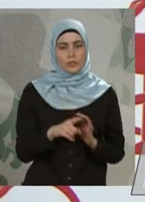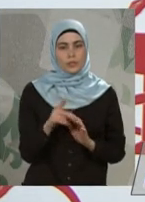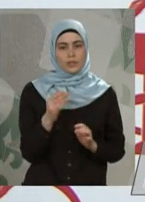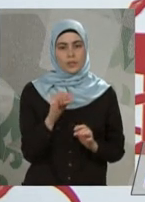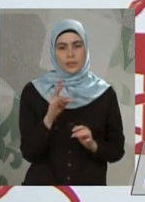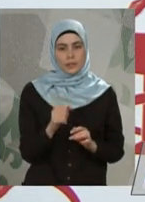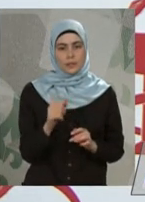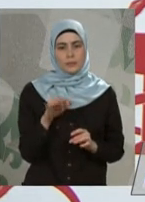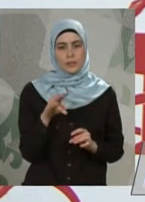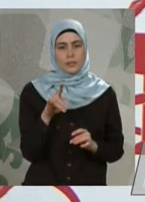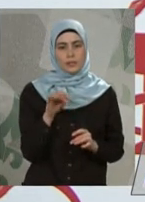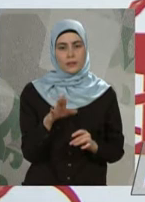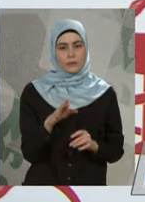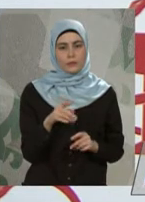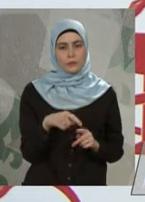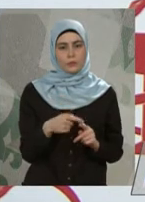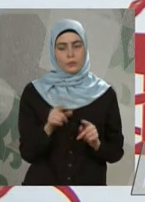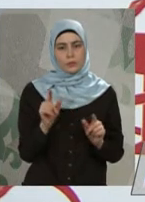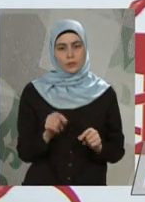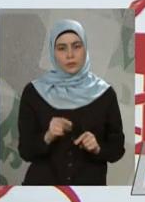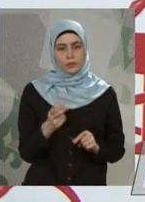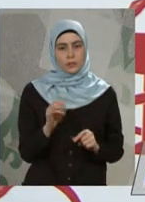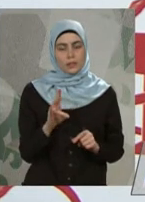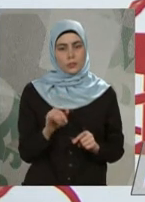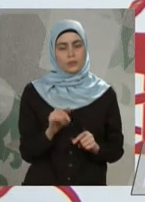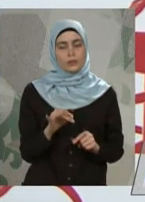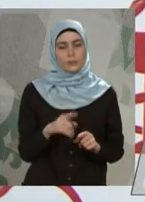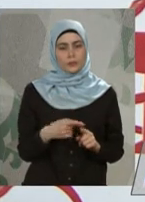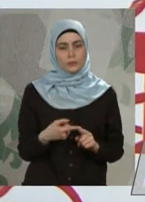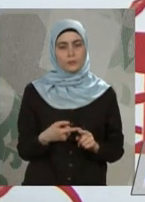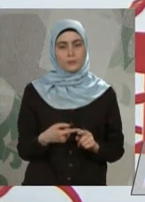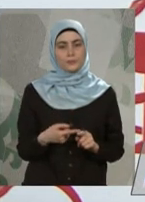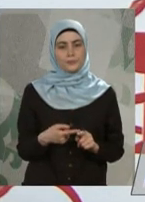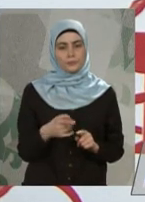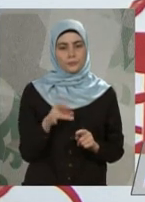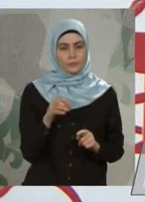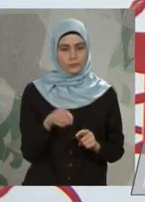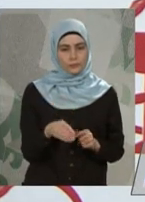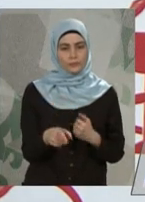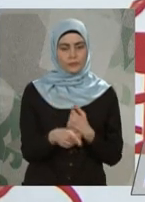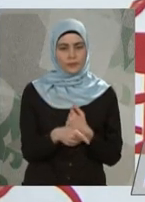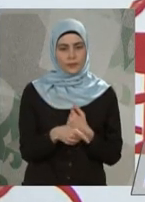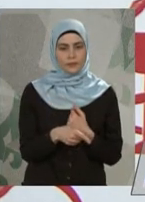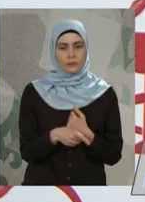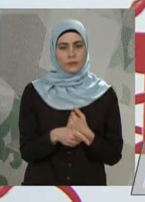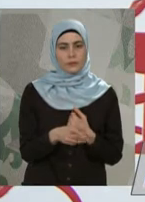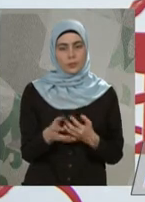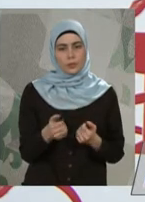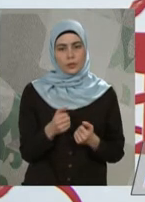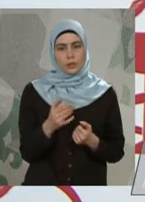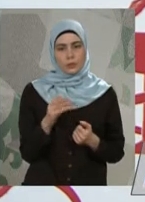была предложена Минздравом, она чуть-чуть занижает цену, и, соответственно, в результате получается то, что аукцион